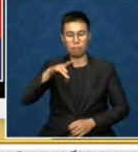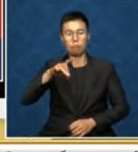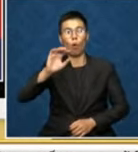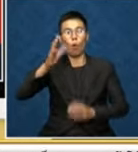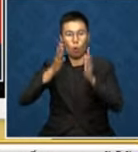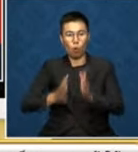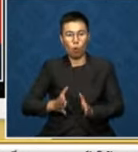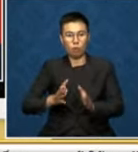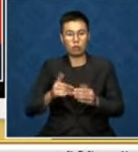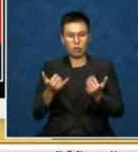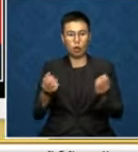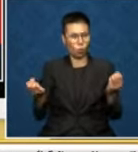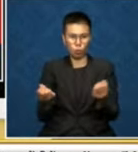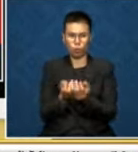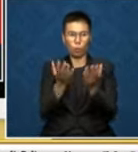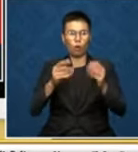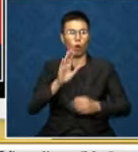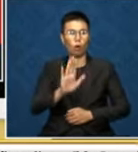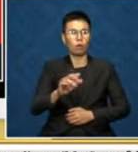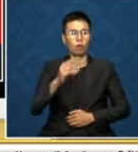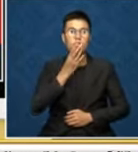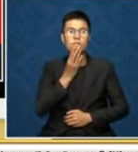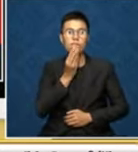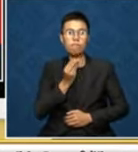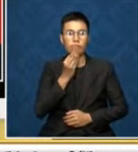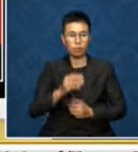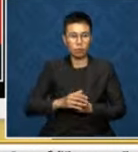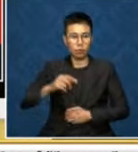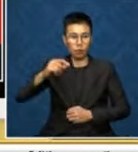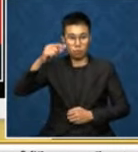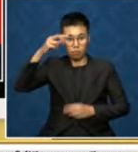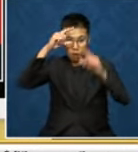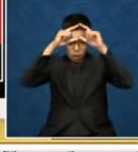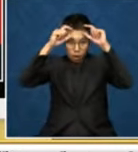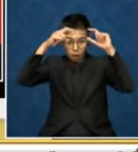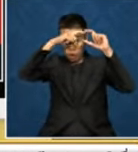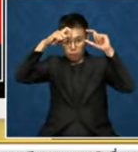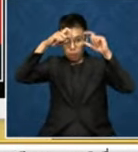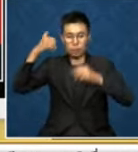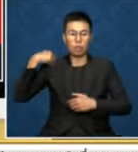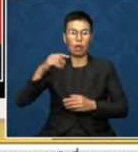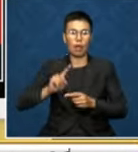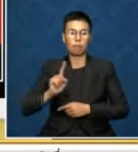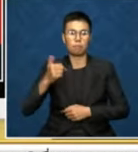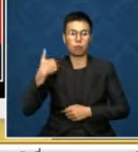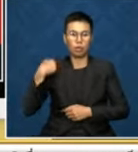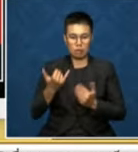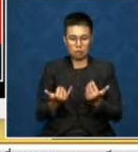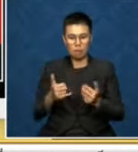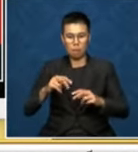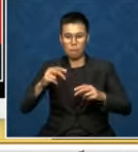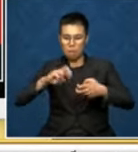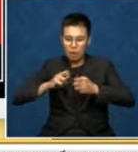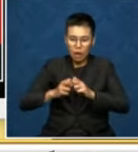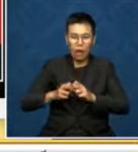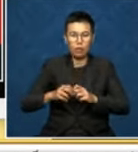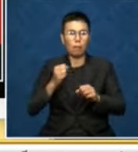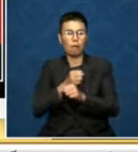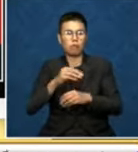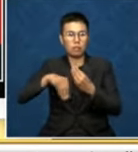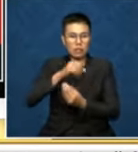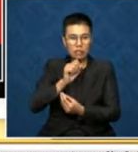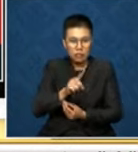ของสงครามอิสราเอลกับฮามาสยิ่งฉุดรั้งให้เศรษฐกิจของโลกซึ่งเดิมก็ถดถอยหนักอยู่แล้วยิ่งถดถอยลงกว่าเดิมอีก